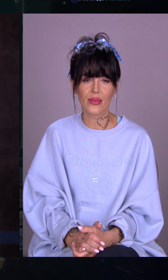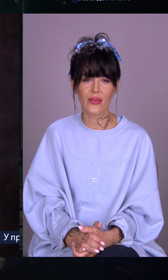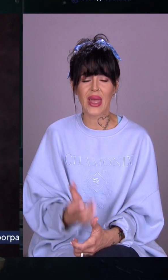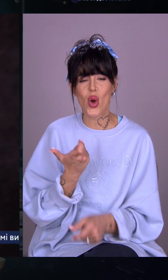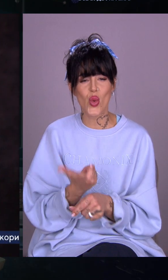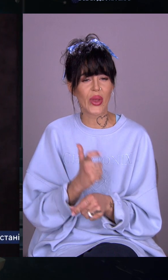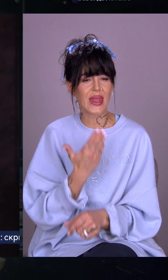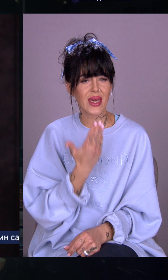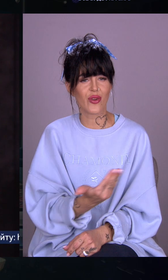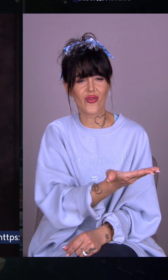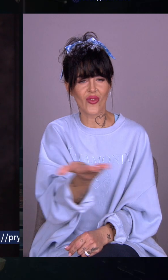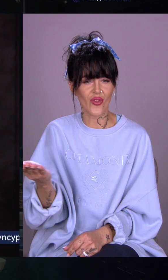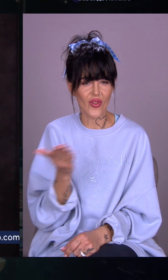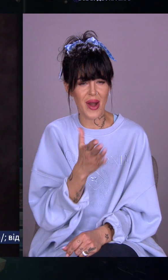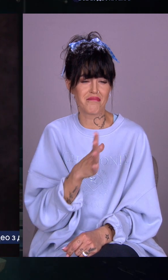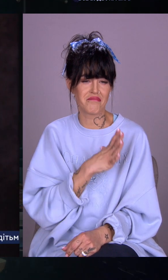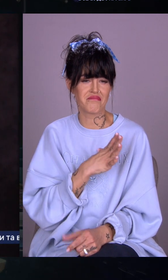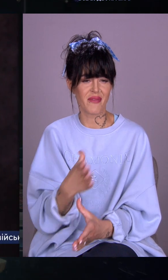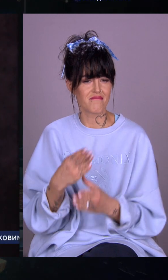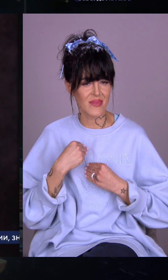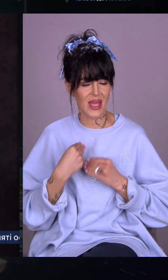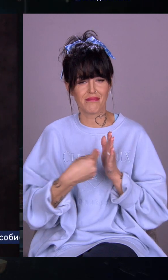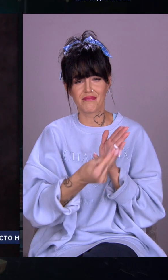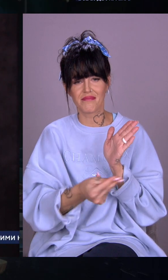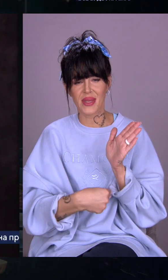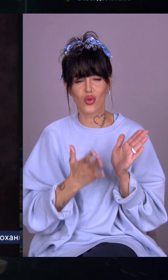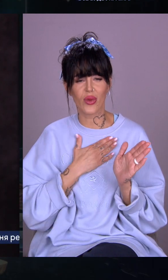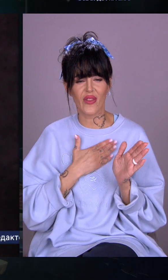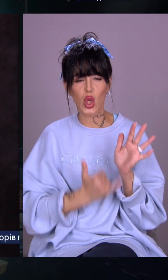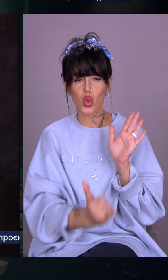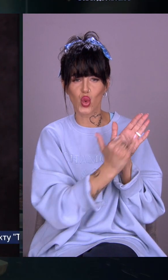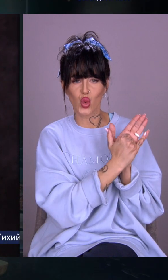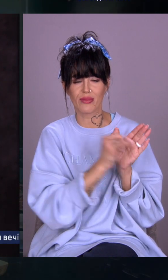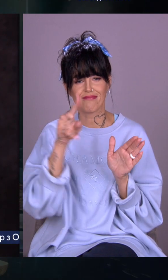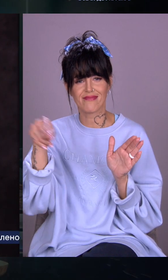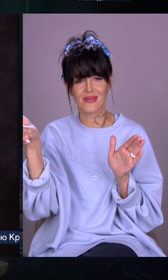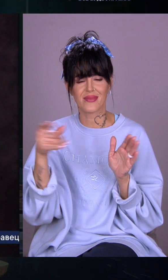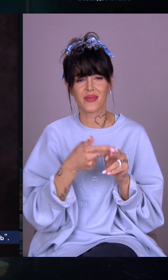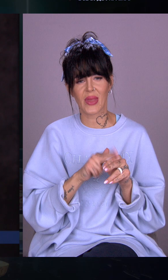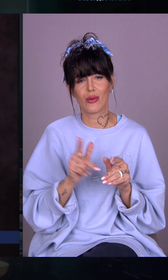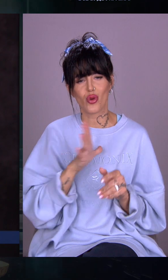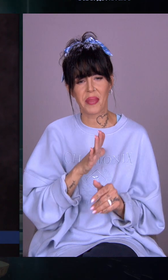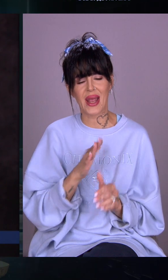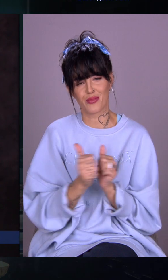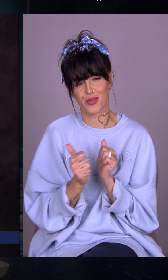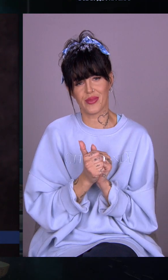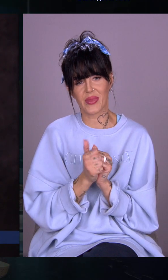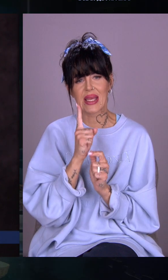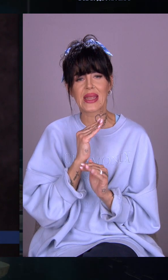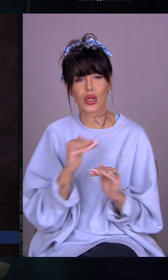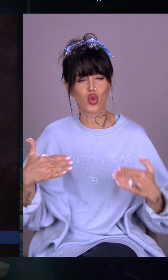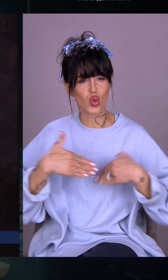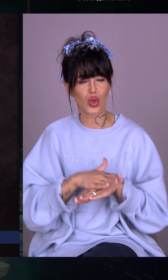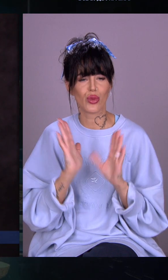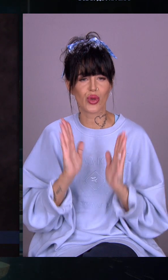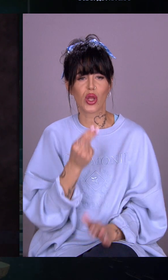Дякую вам, що були з нами. Підписуйтесь на нас в Ютубі і ставте вподобайки, аби завжди бути поряд. А тихої ночі побажають вам